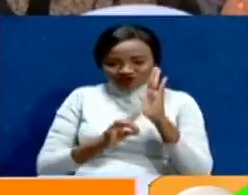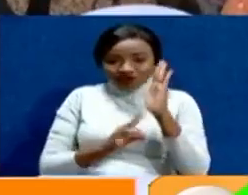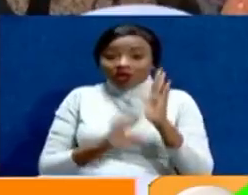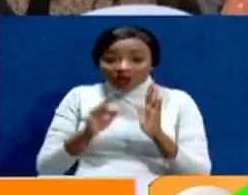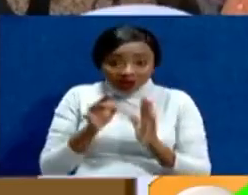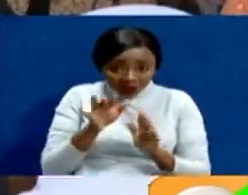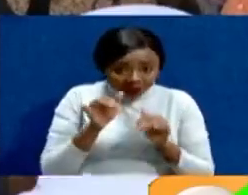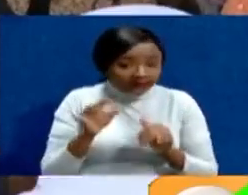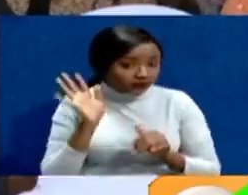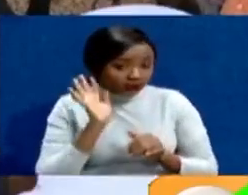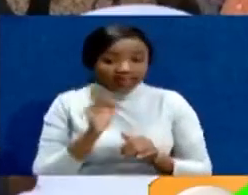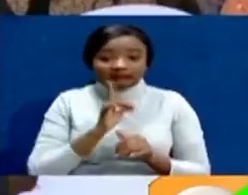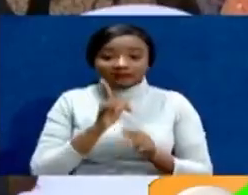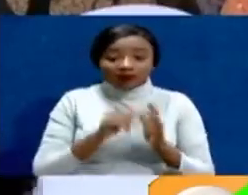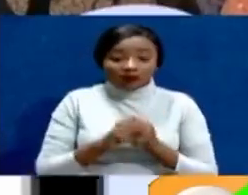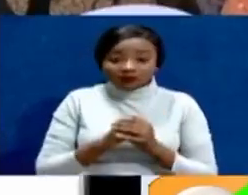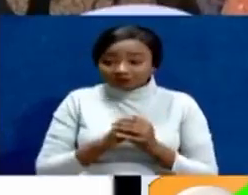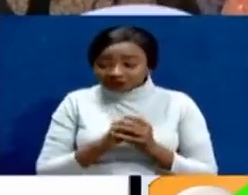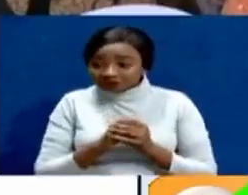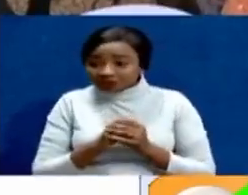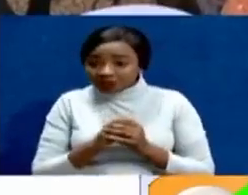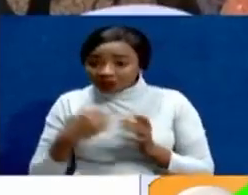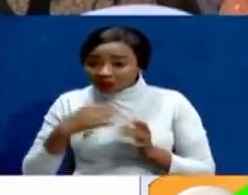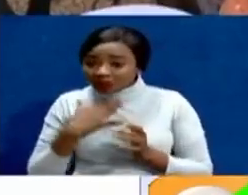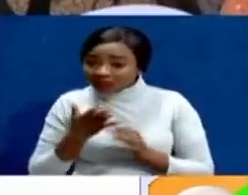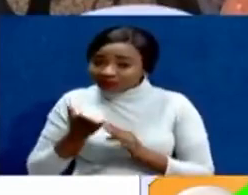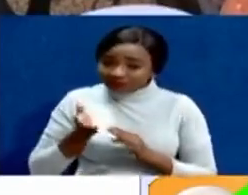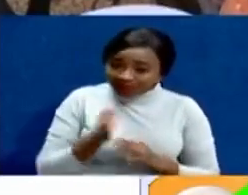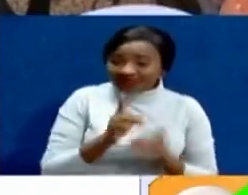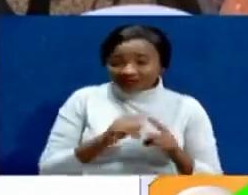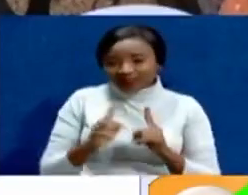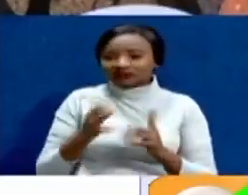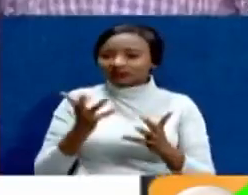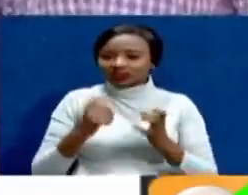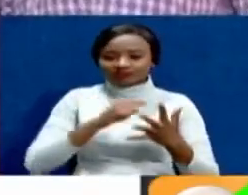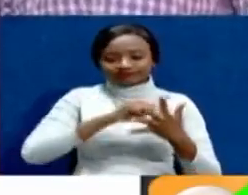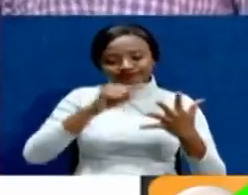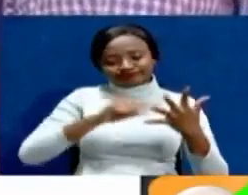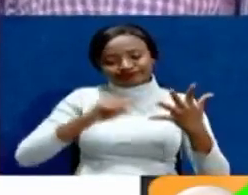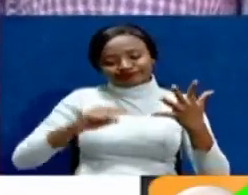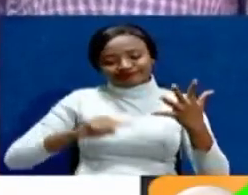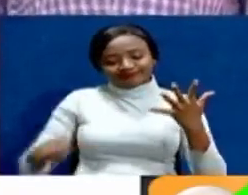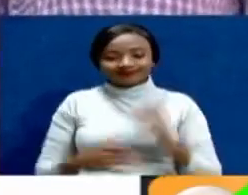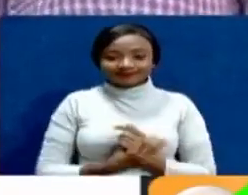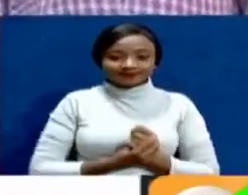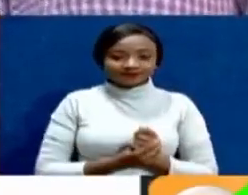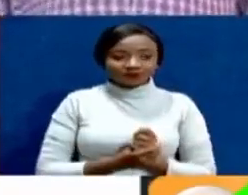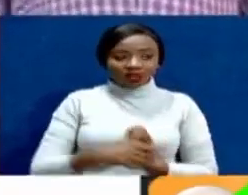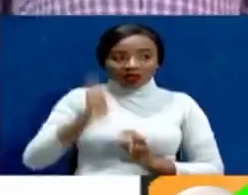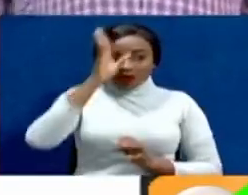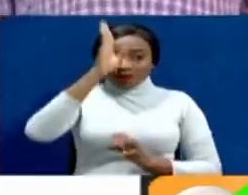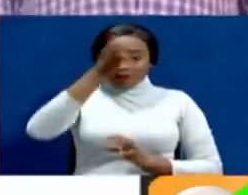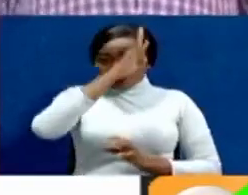kusikia, sisi tunataka kurudi, lakini tunatoa masharti. Lazima nipate hii na hii. Katika kaunti jirani ya